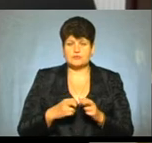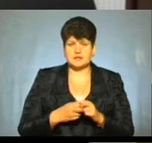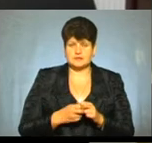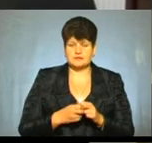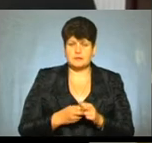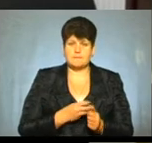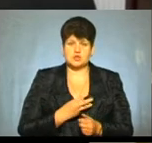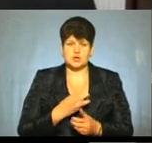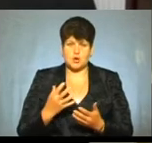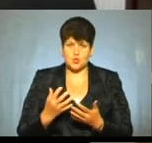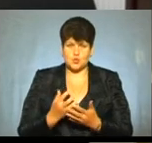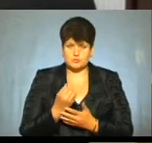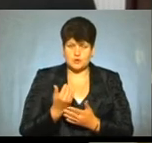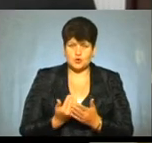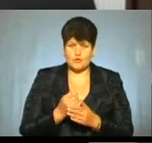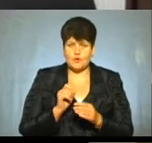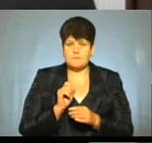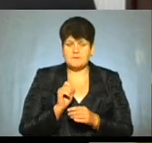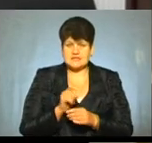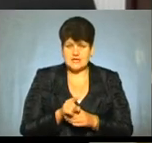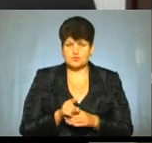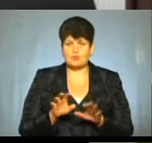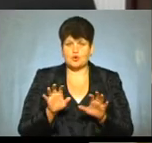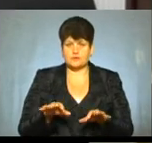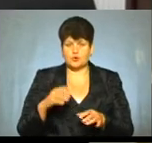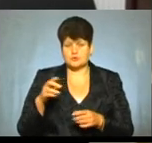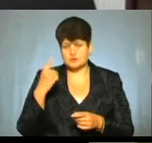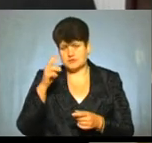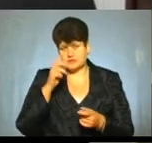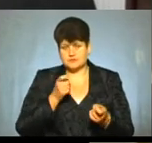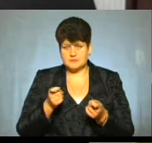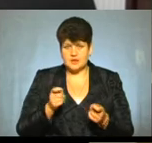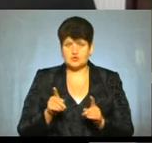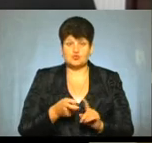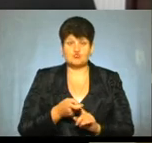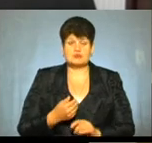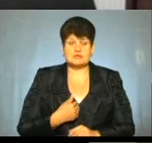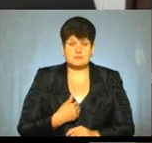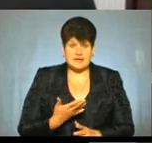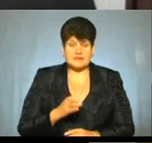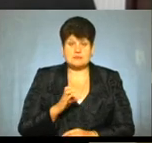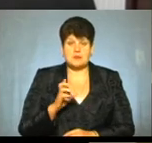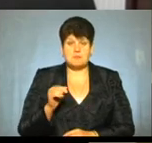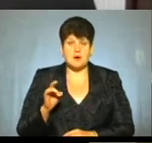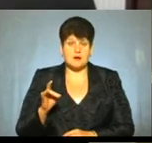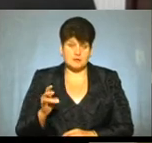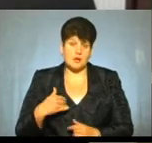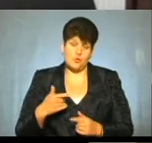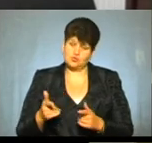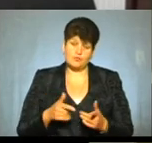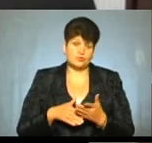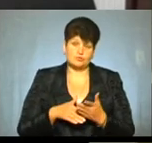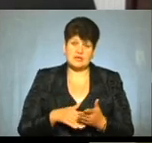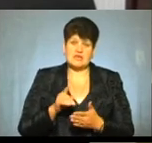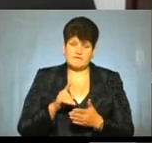Тернопіль-Бучач-Івано-Франківськ. Бажаю успіхів новопризначеному голові адміністрації. Все, що стосується мене як Степана Барни, я